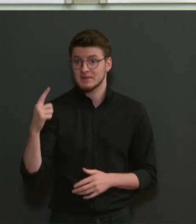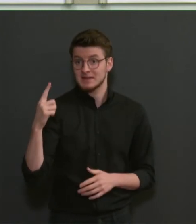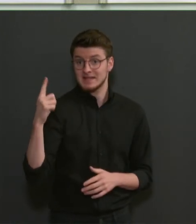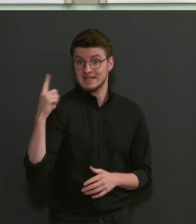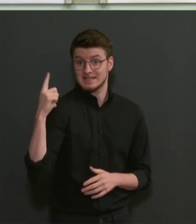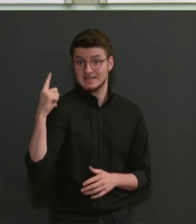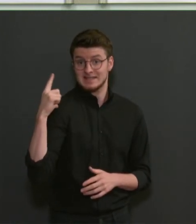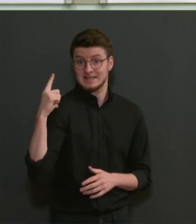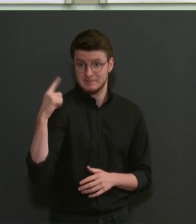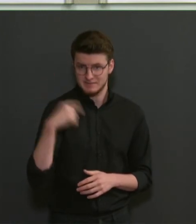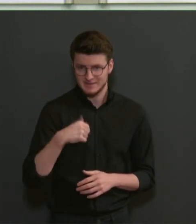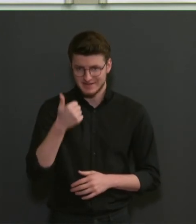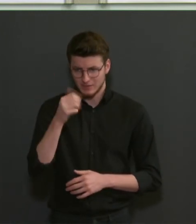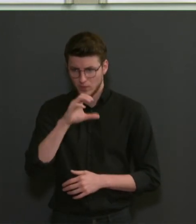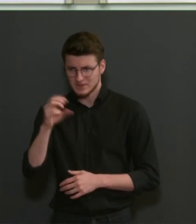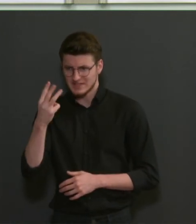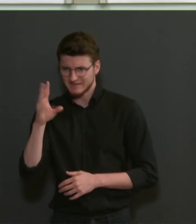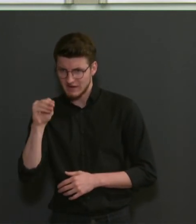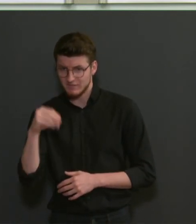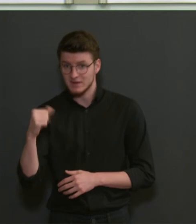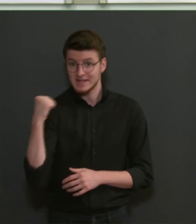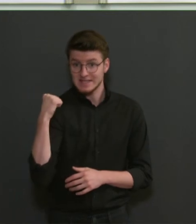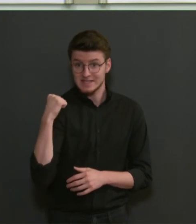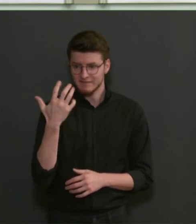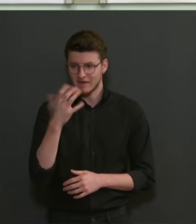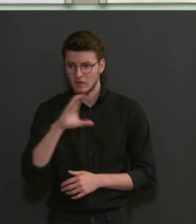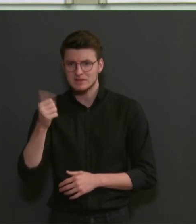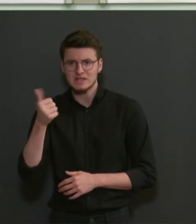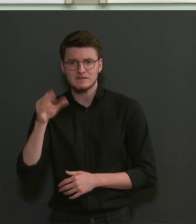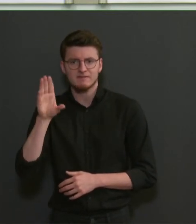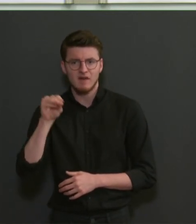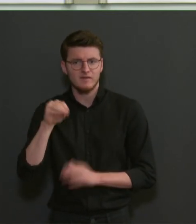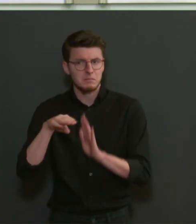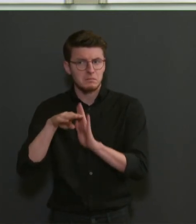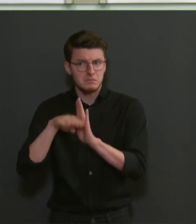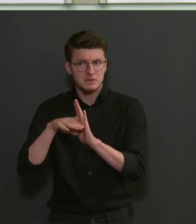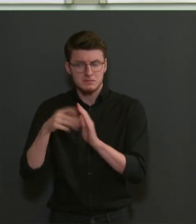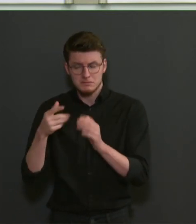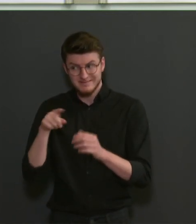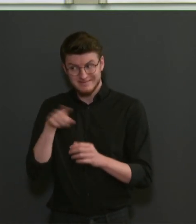en 556 nieuwe opnames per dag.